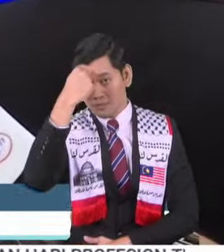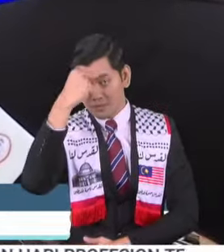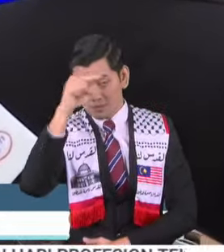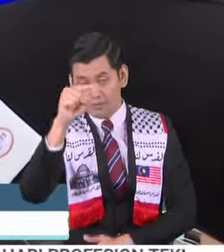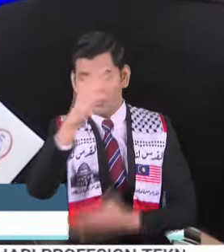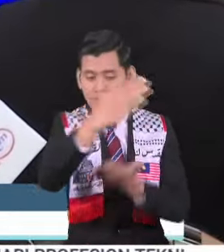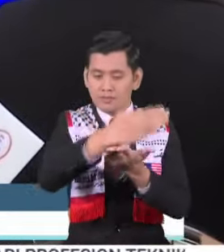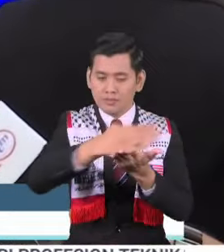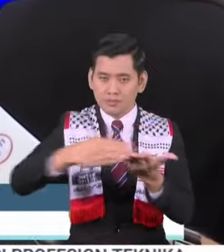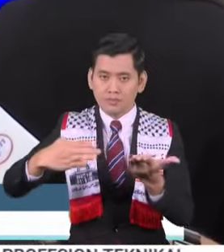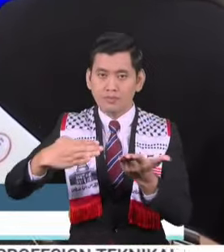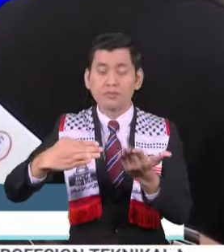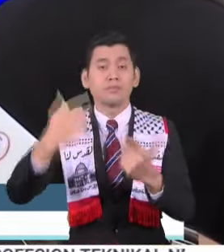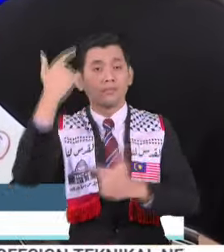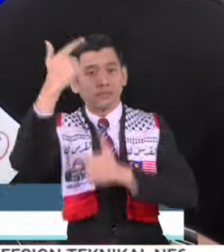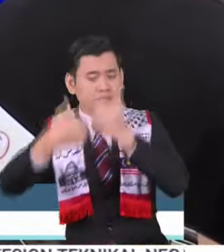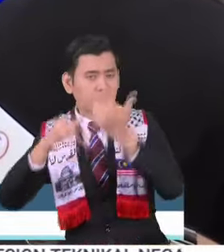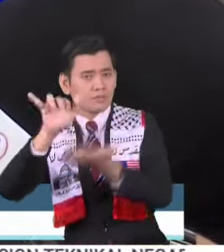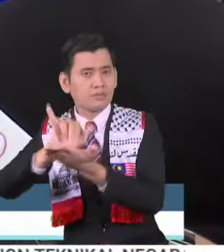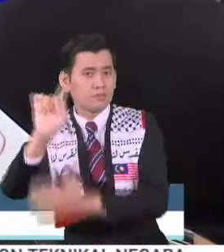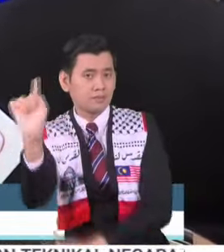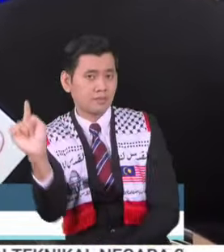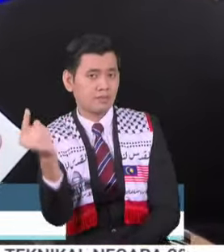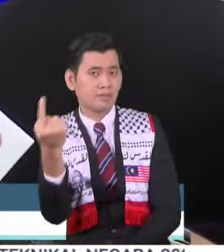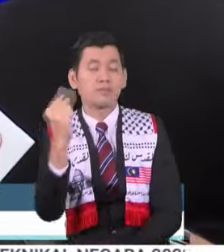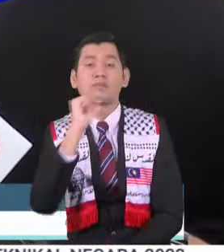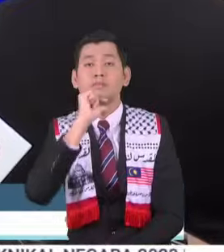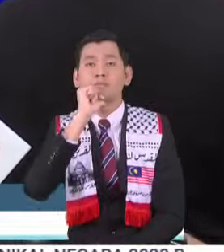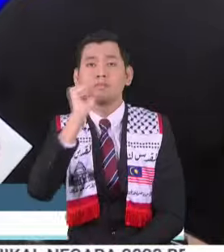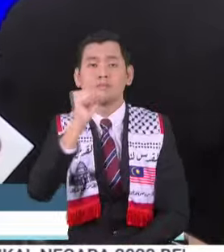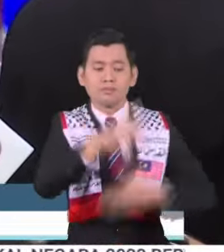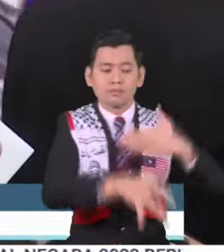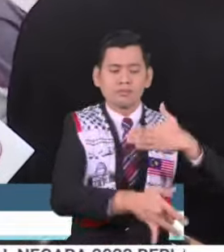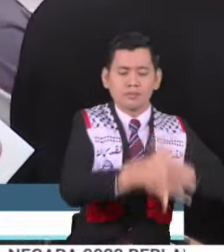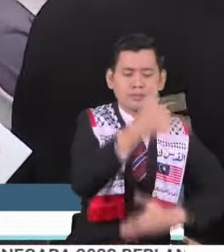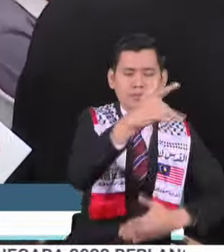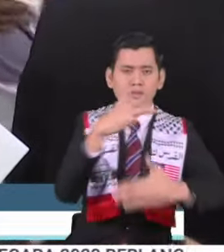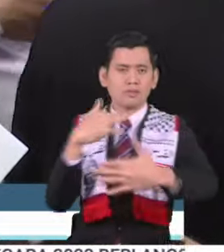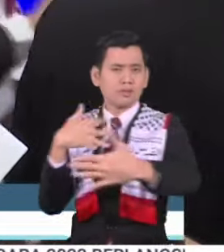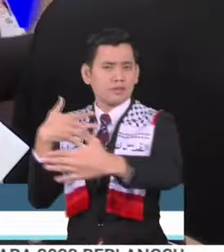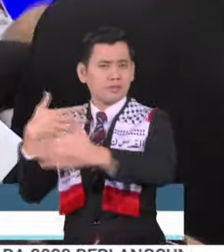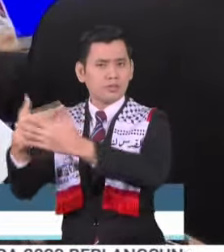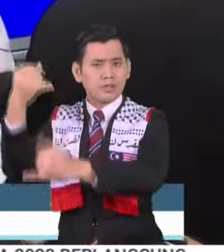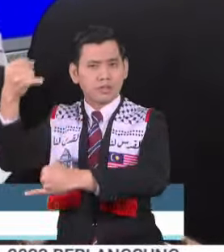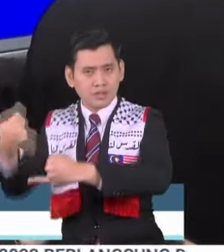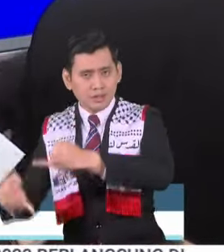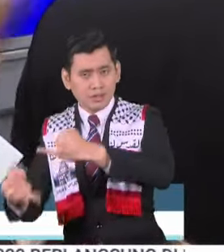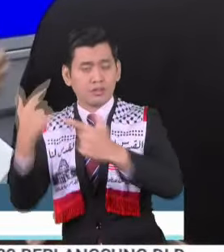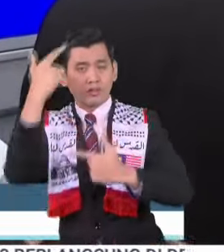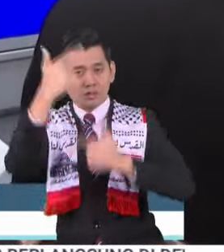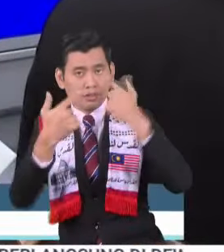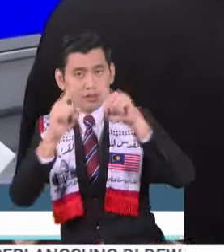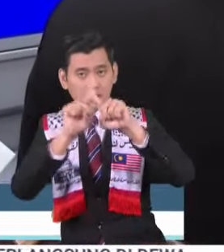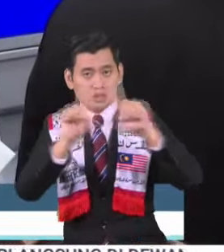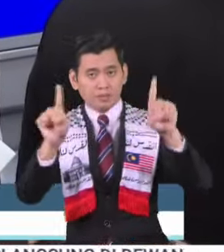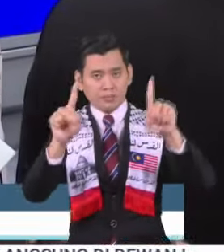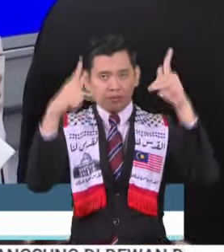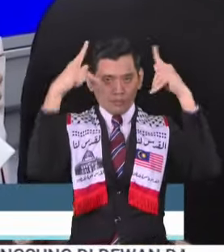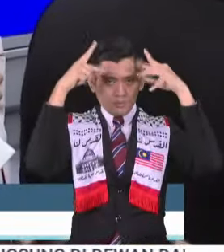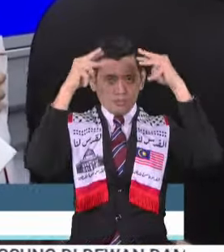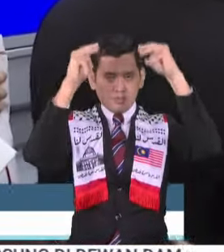keseluruhan lawatan tersebut dia bukan daripada awal sampailah ke akhir tapi perdana